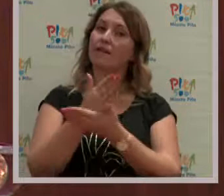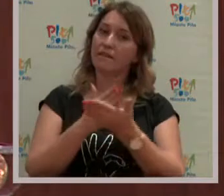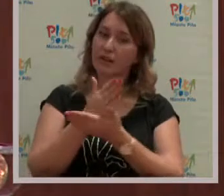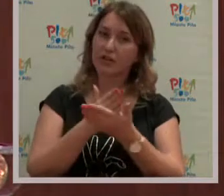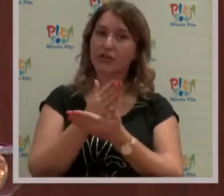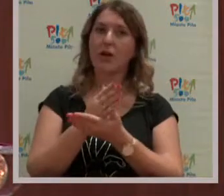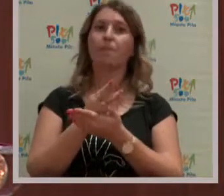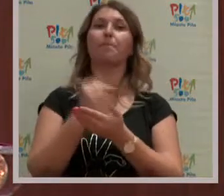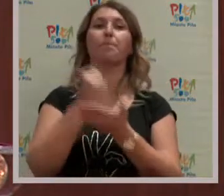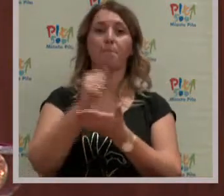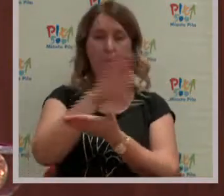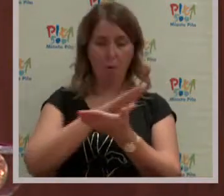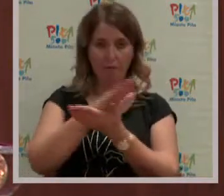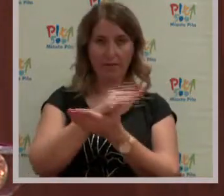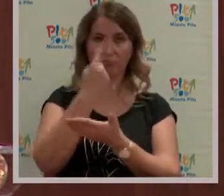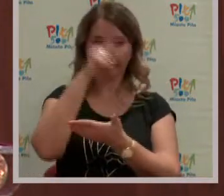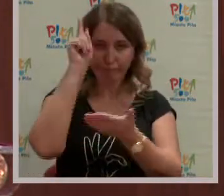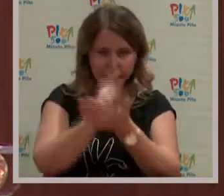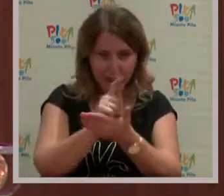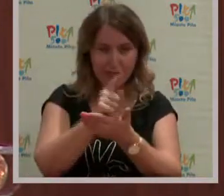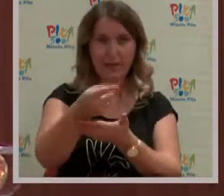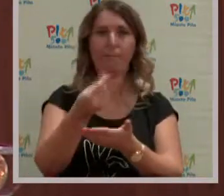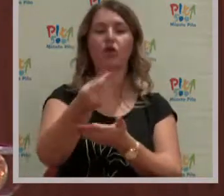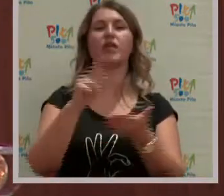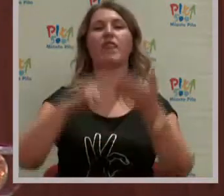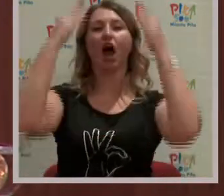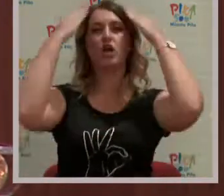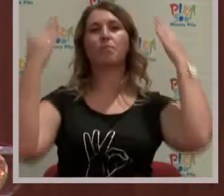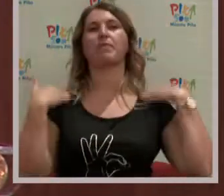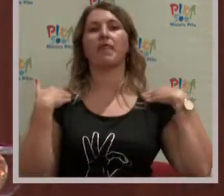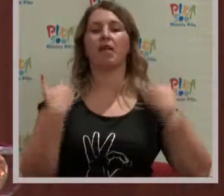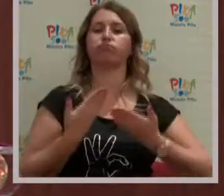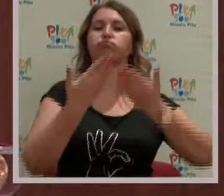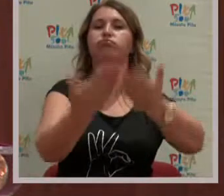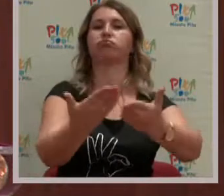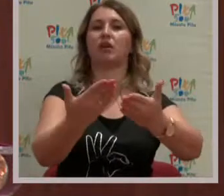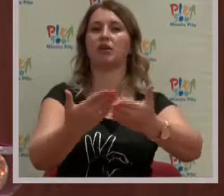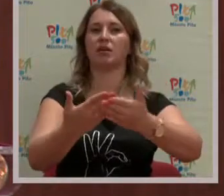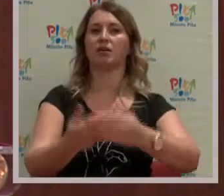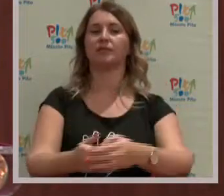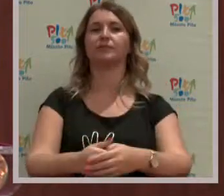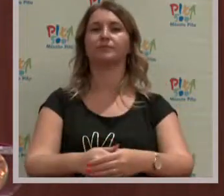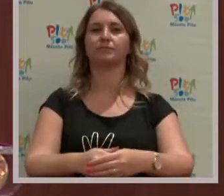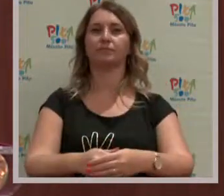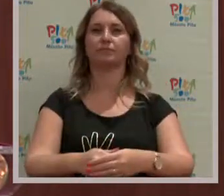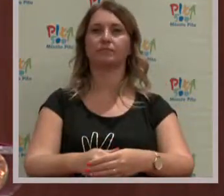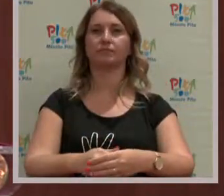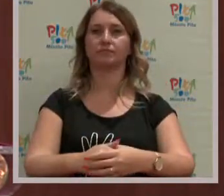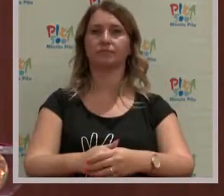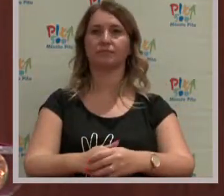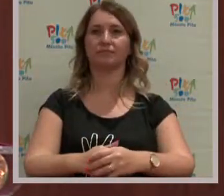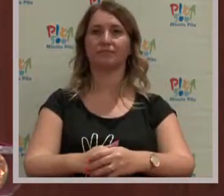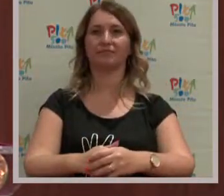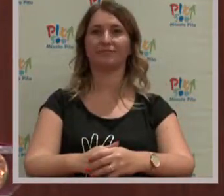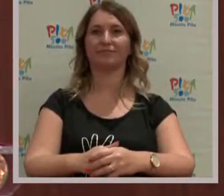powiat uzupełni tą kasę i wyda tak, byśmy w przyszłości nie musieli się